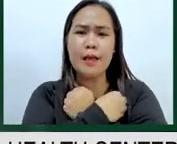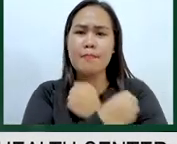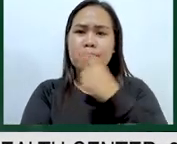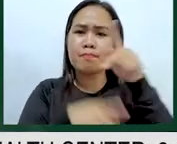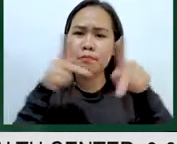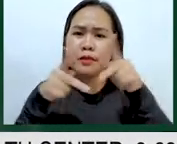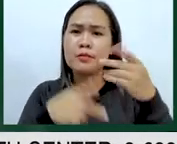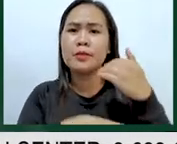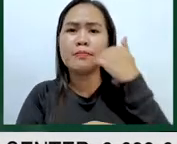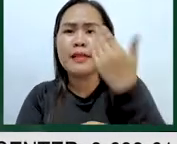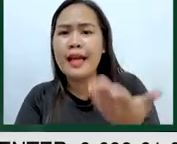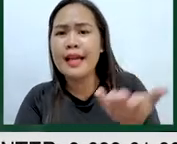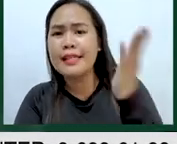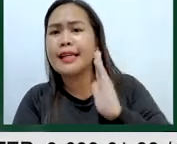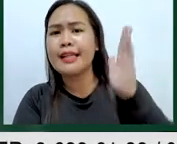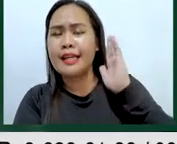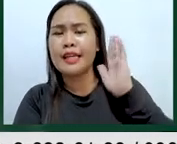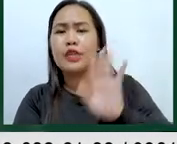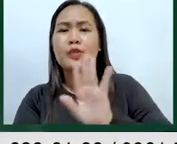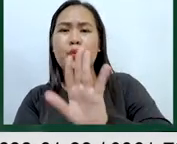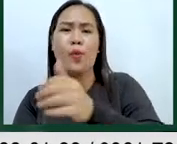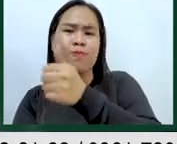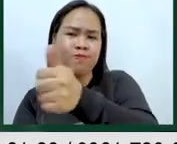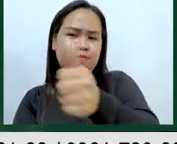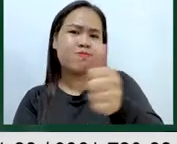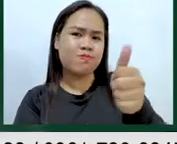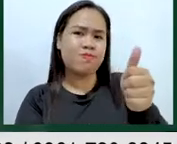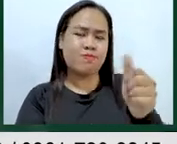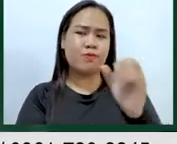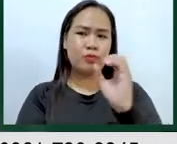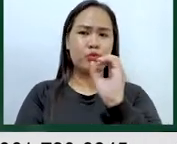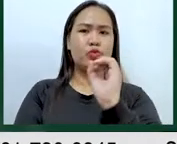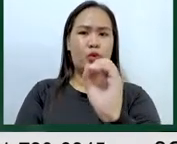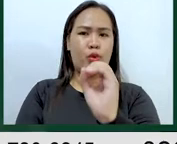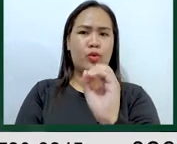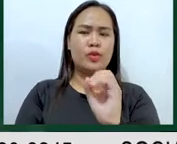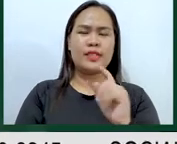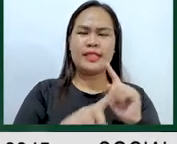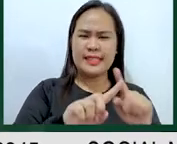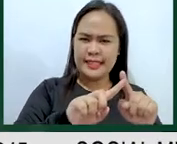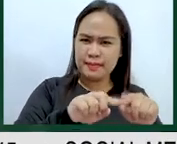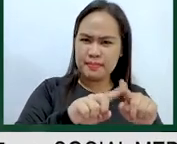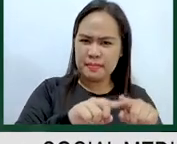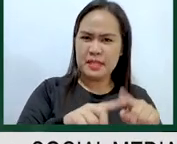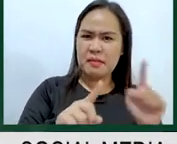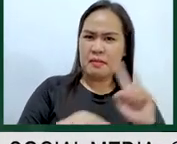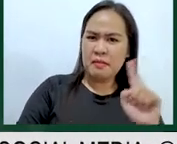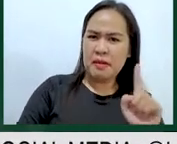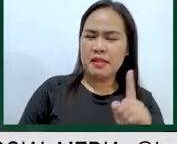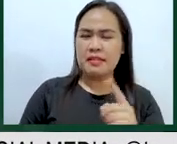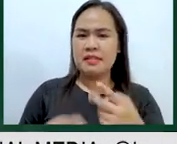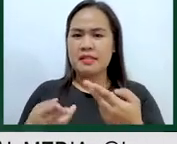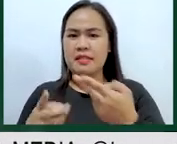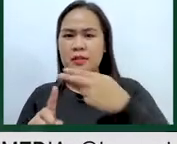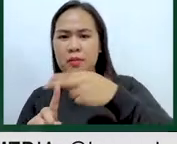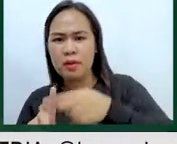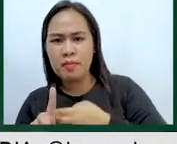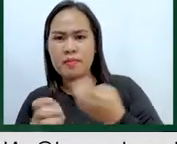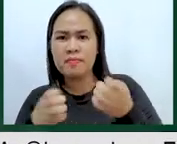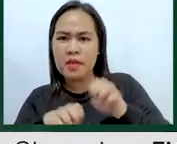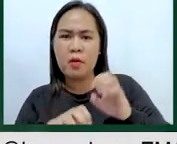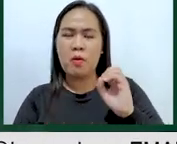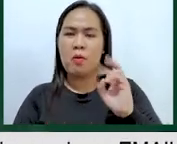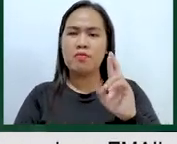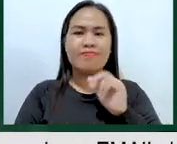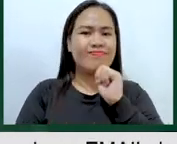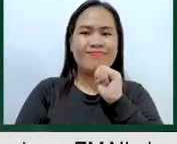can always do that regardless kung undas man o hindi. Pero sa ang aking doon sa mga kababayan naman natin na talagang yun